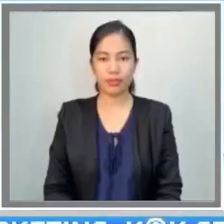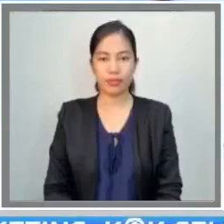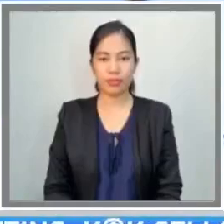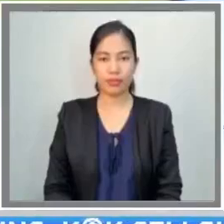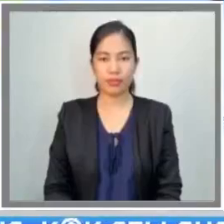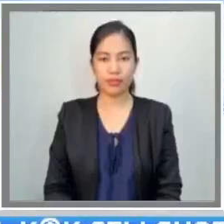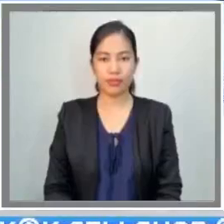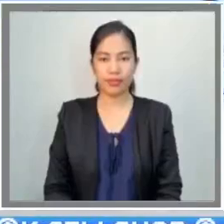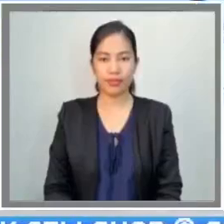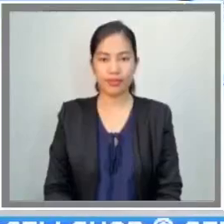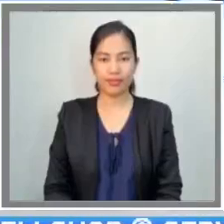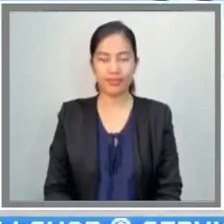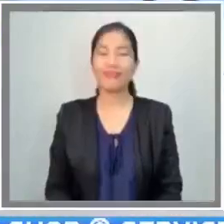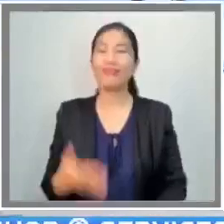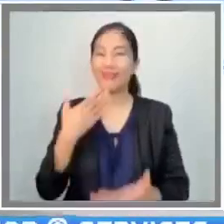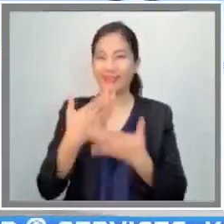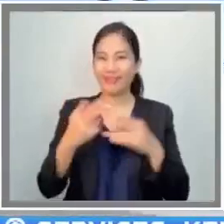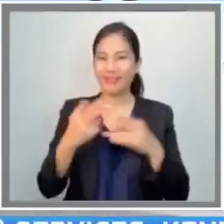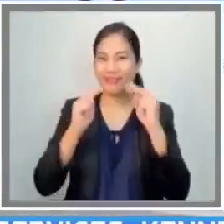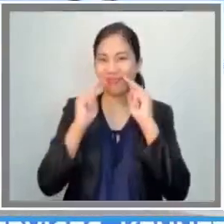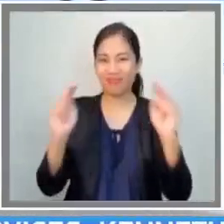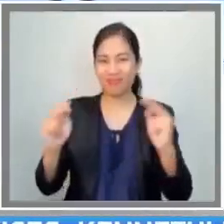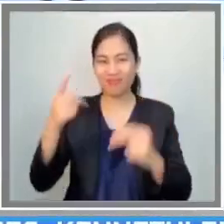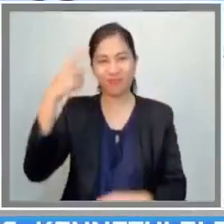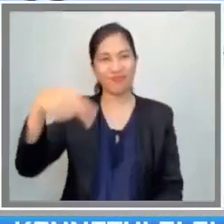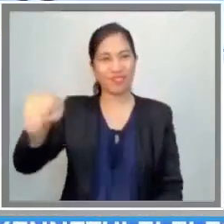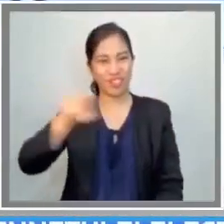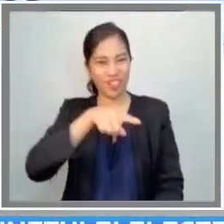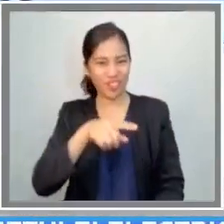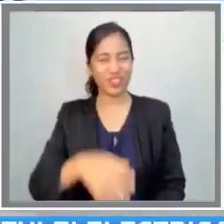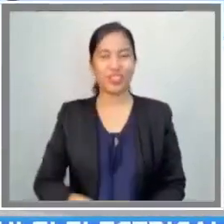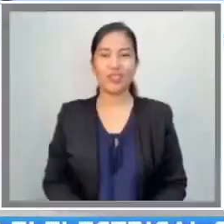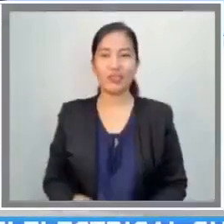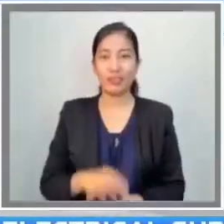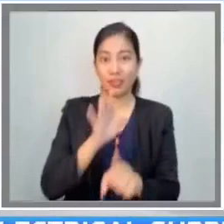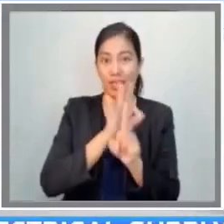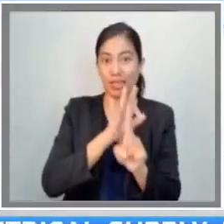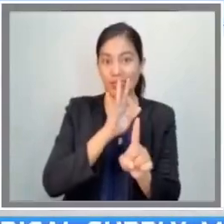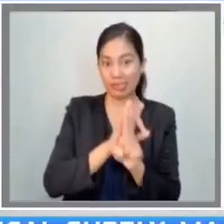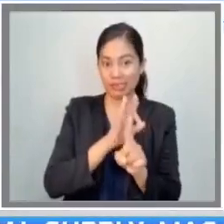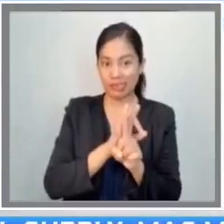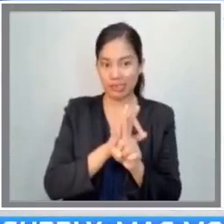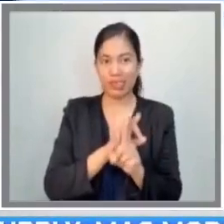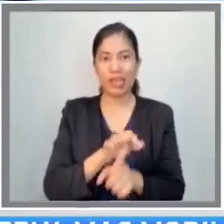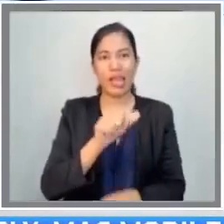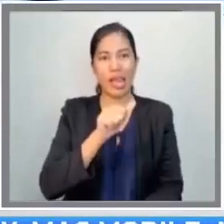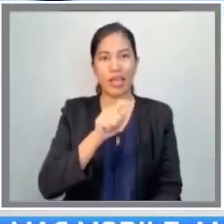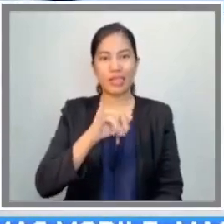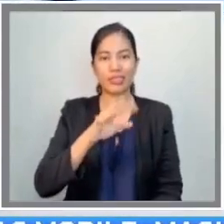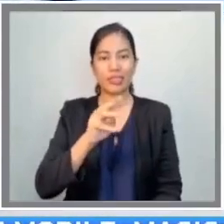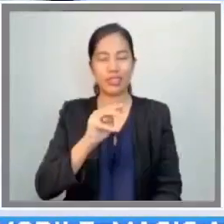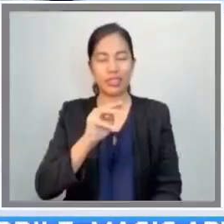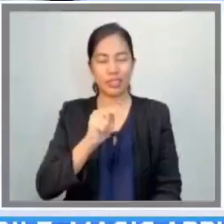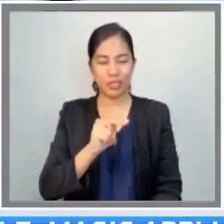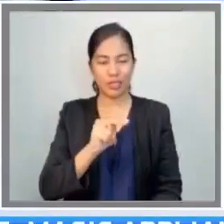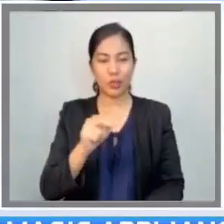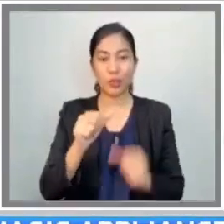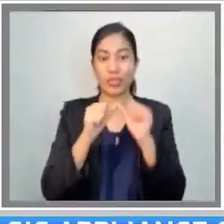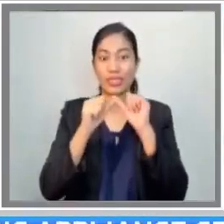Good news para sa mga kumarikong 18. Mukhang tuloy na ang pag-alab ng P-pop kings na